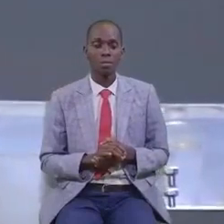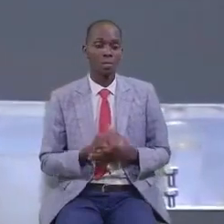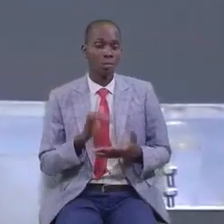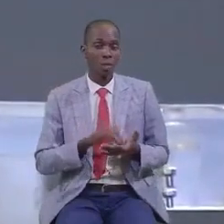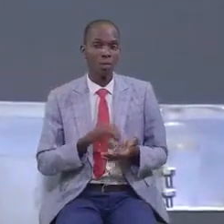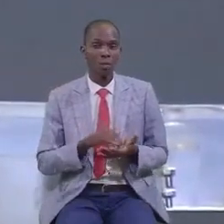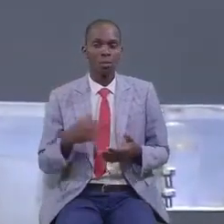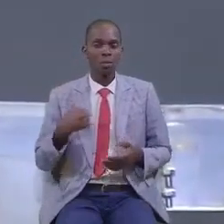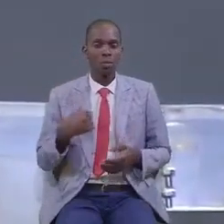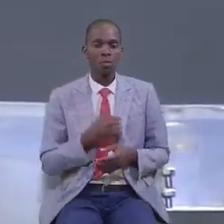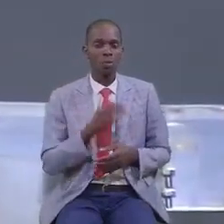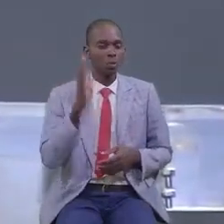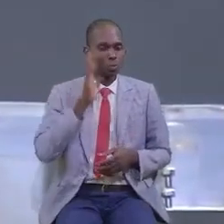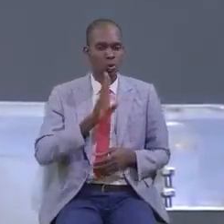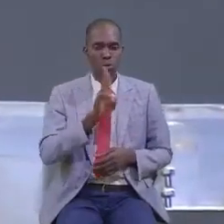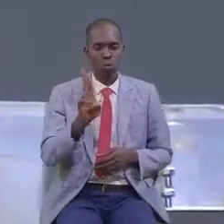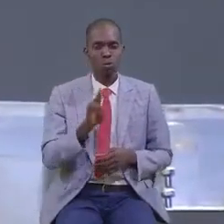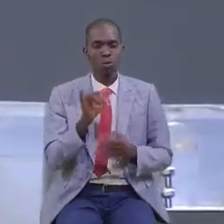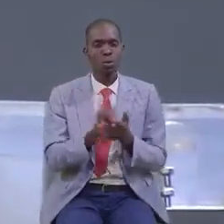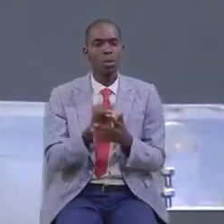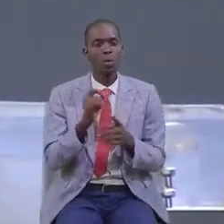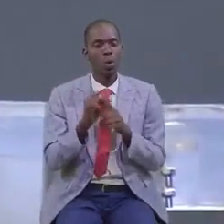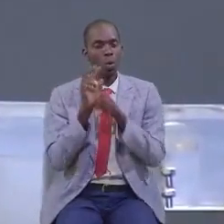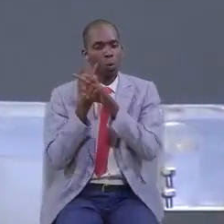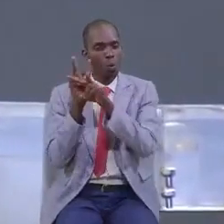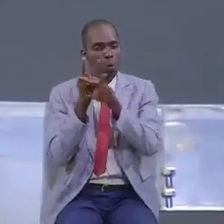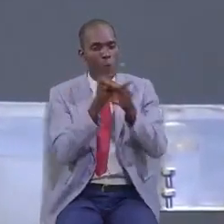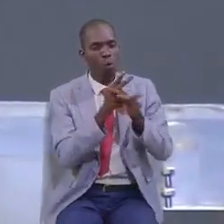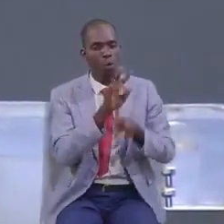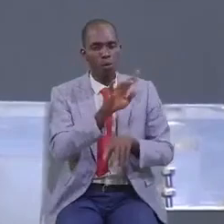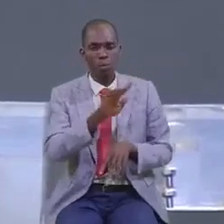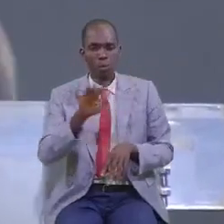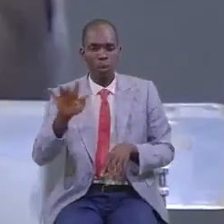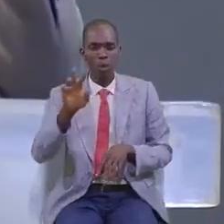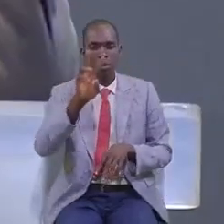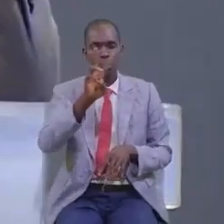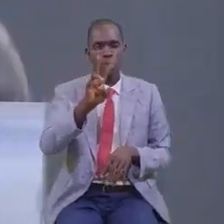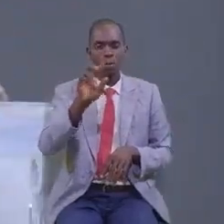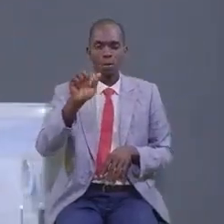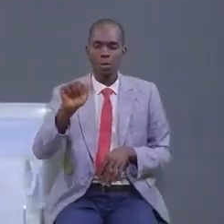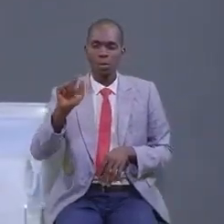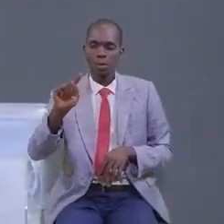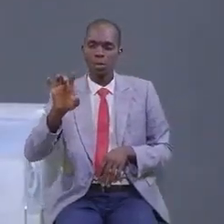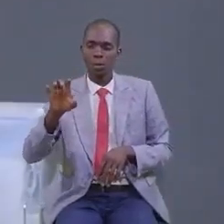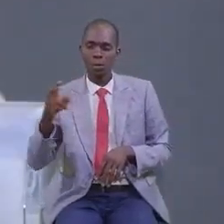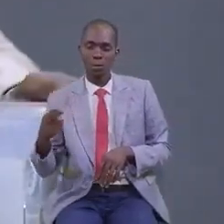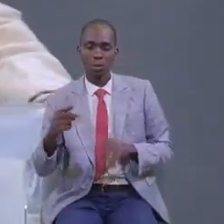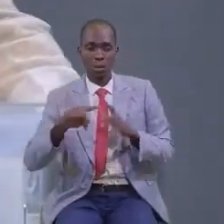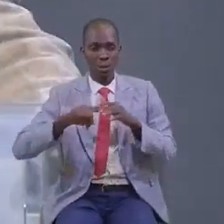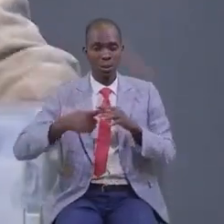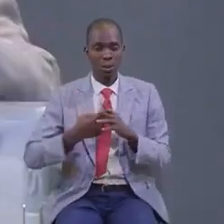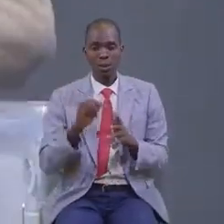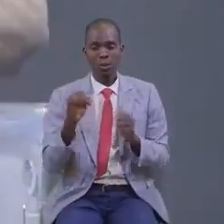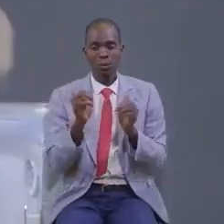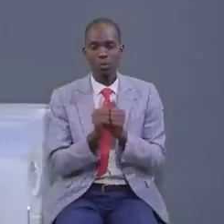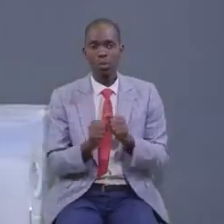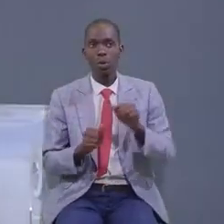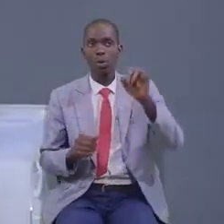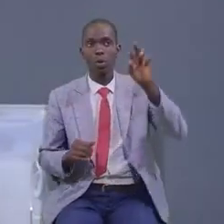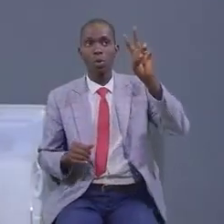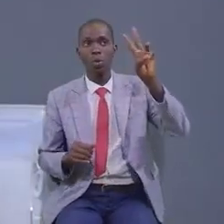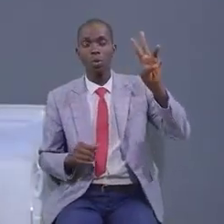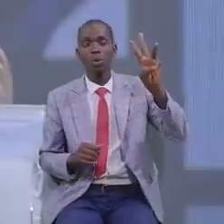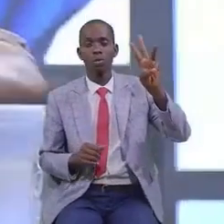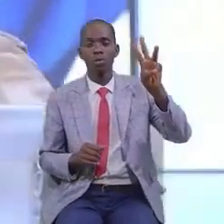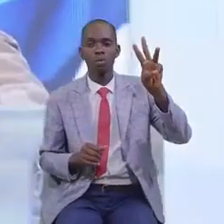were you seen the word watch marla watch ane padam chuste were you seen w meeru watch